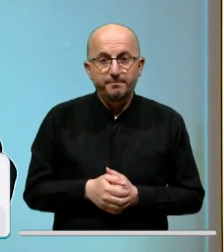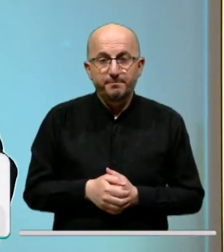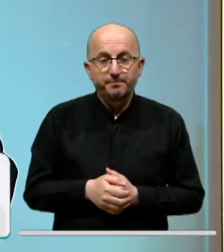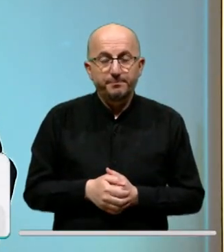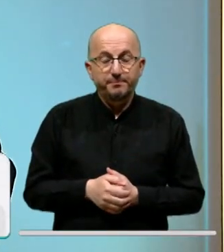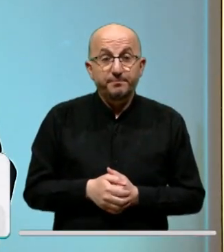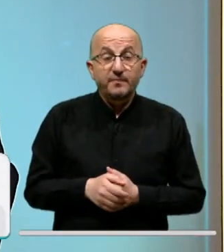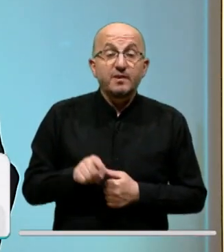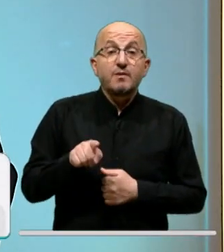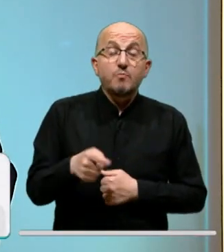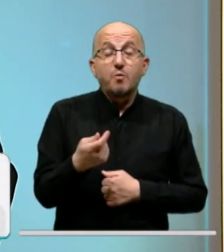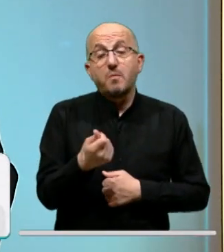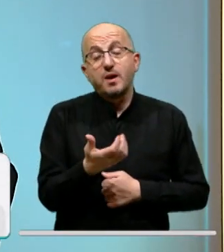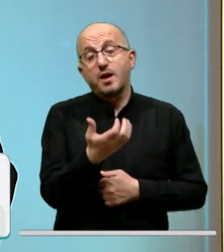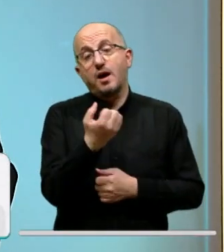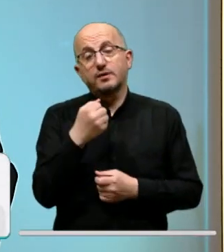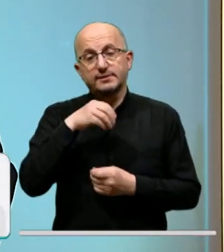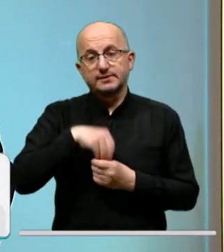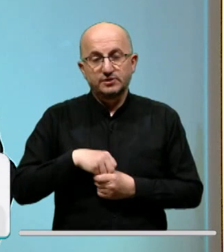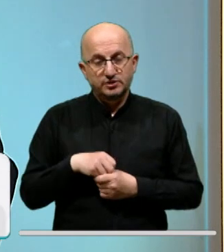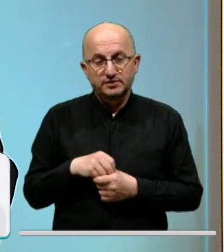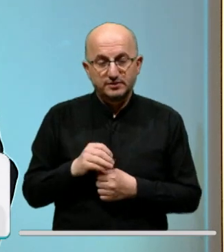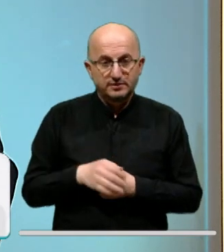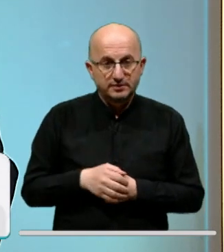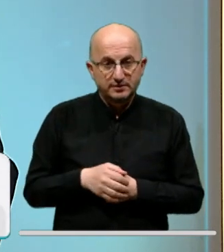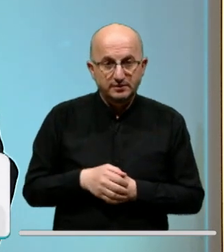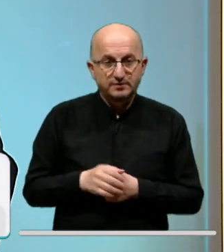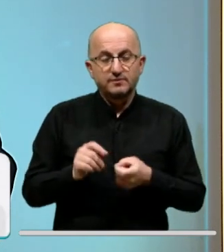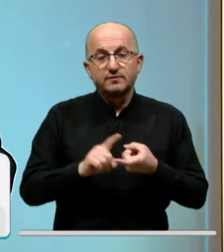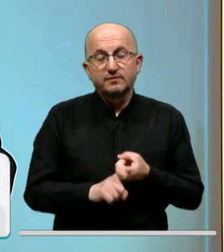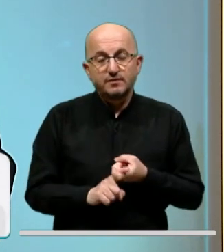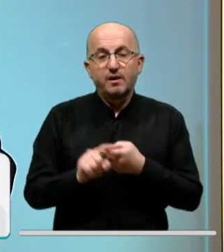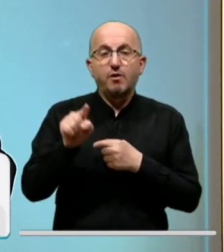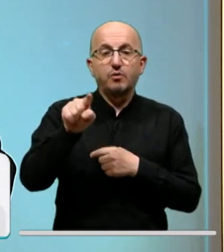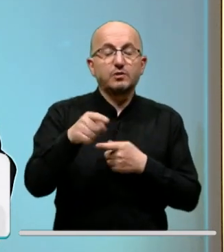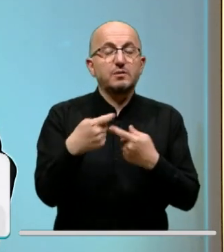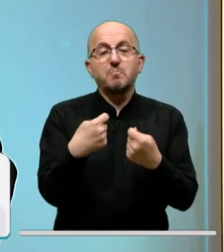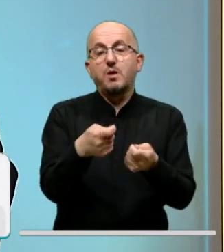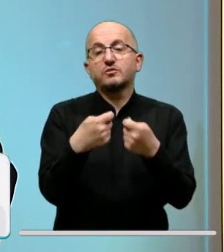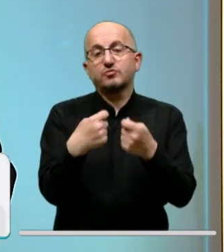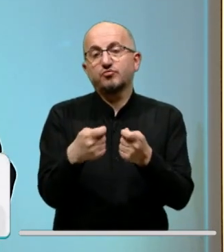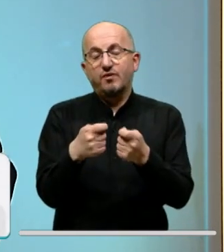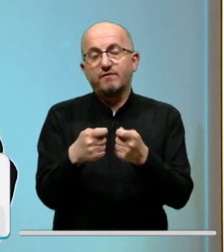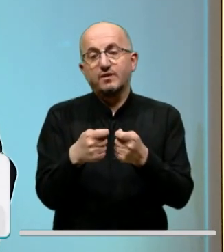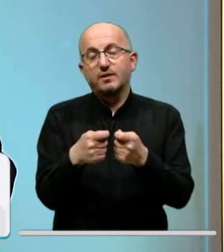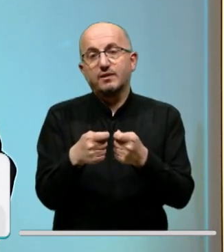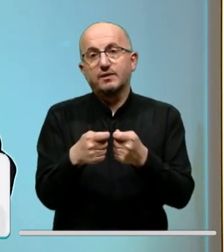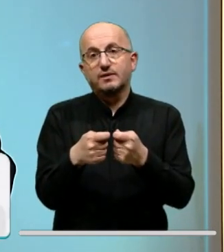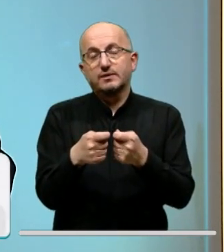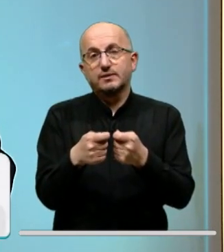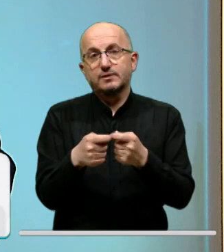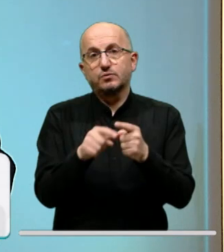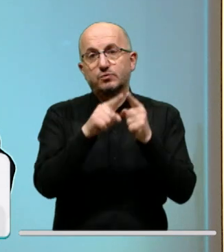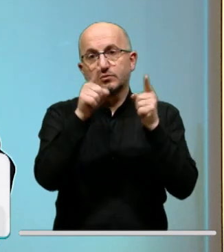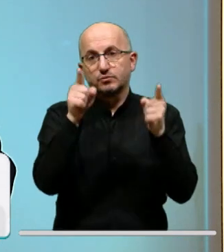şimdi bu harcı aldığı iççin eee e ve oradaki masraflarını da yine Eee ilgili